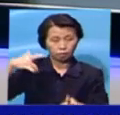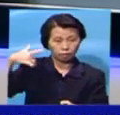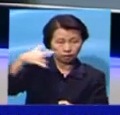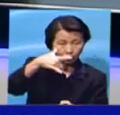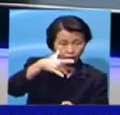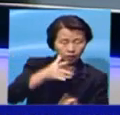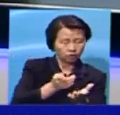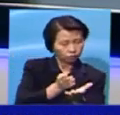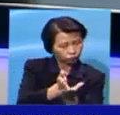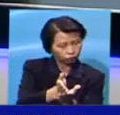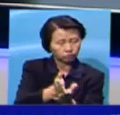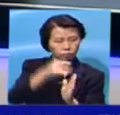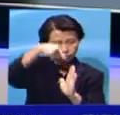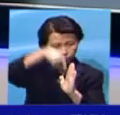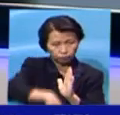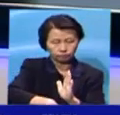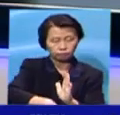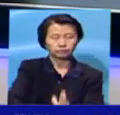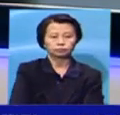telus dan